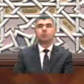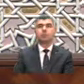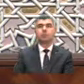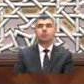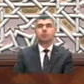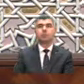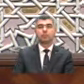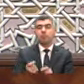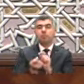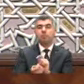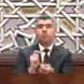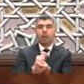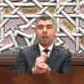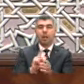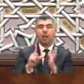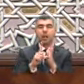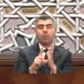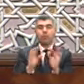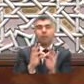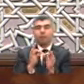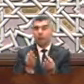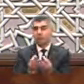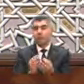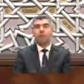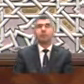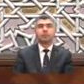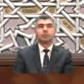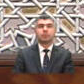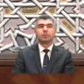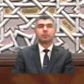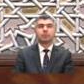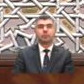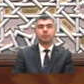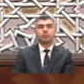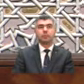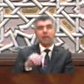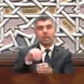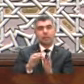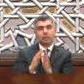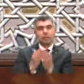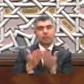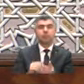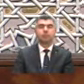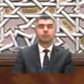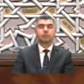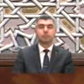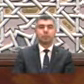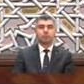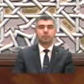مراجعة مدونة الأسرة للسيدات والسادة النواب المحترمين من فريق تقدم والاشتراكية. تفضلي السيدة